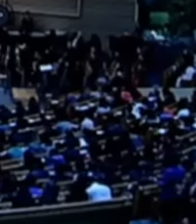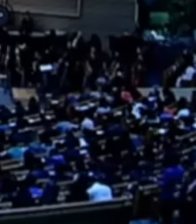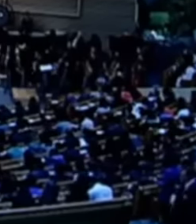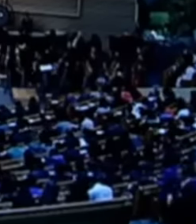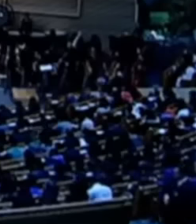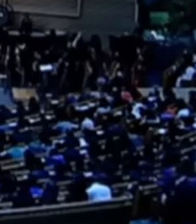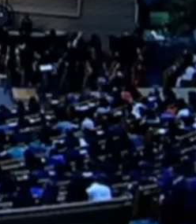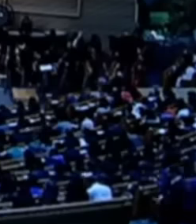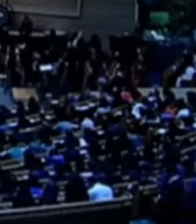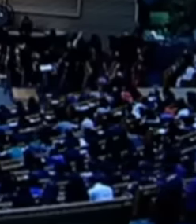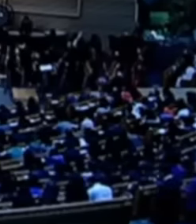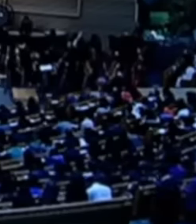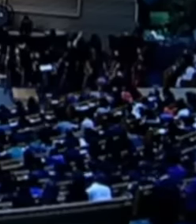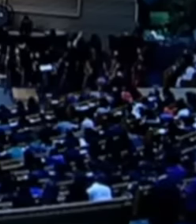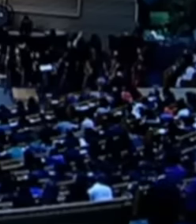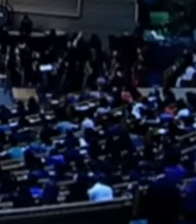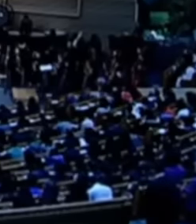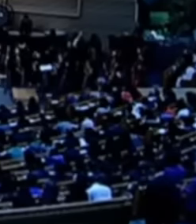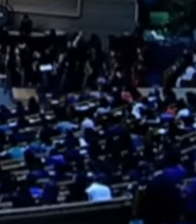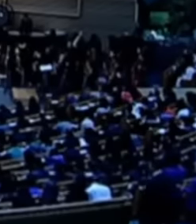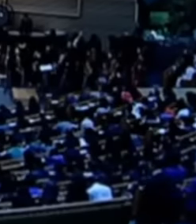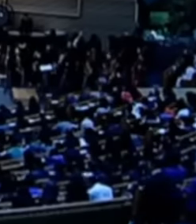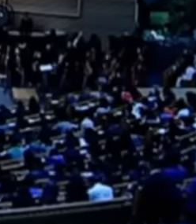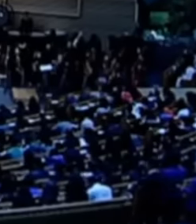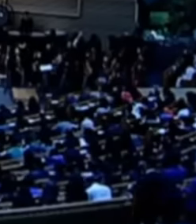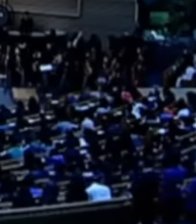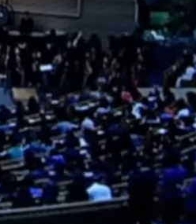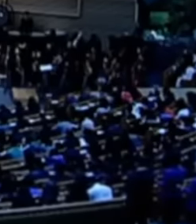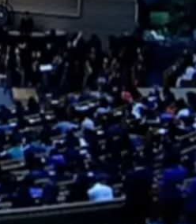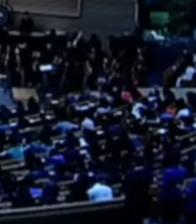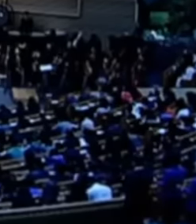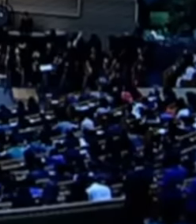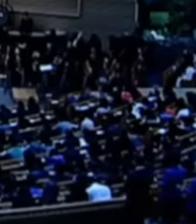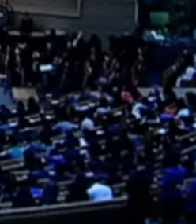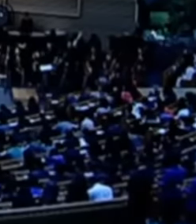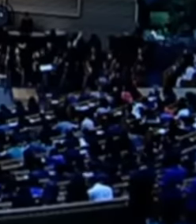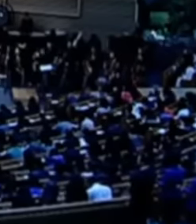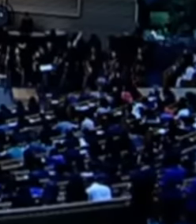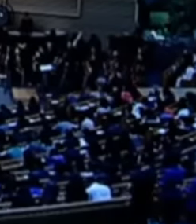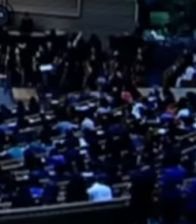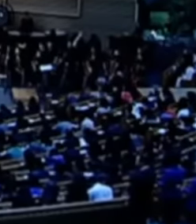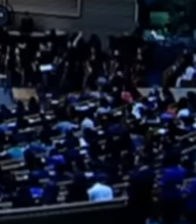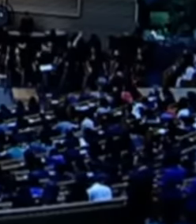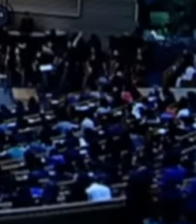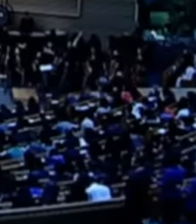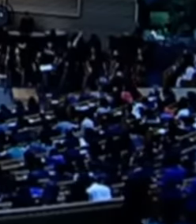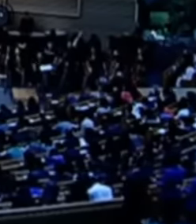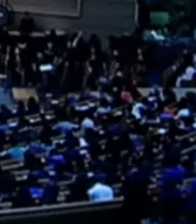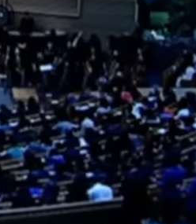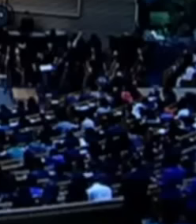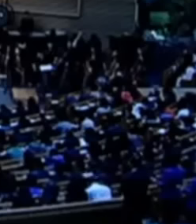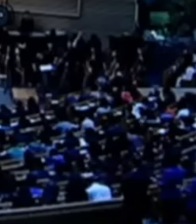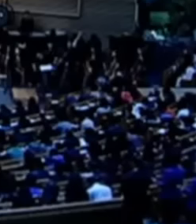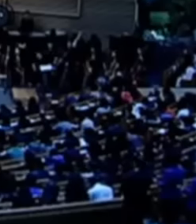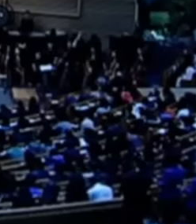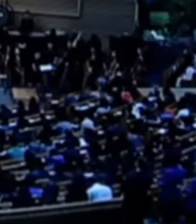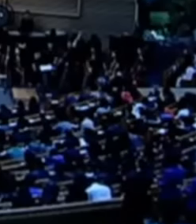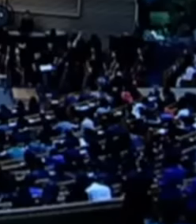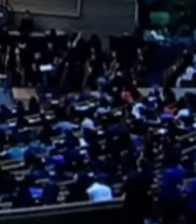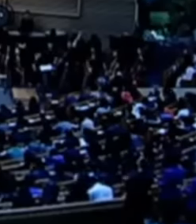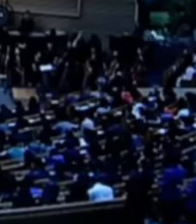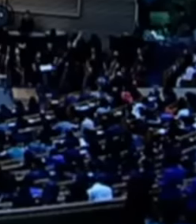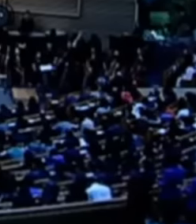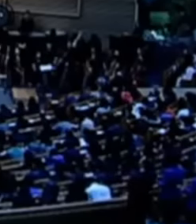왕 되어주시고 하나님의 나라의 그 영광을 보여주시고 하나님 우리의 삶 전체가 하나님 바꿔지고 새로워지게 주여